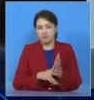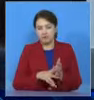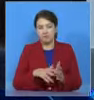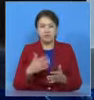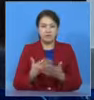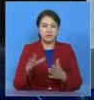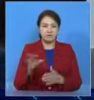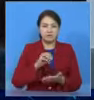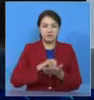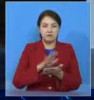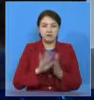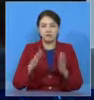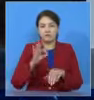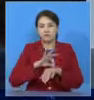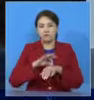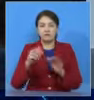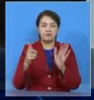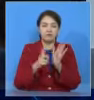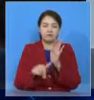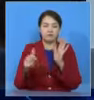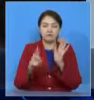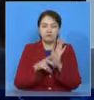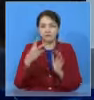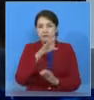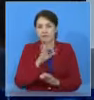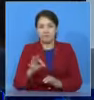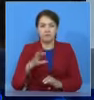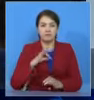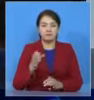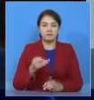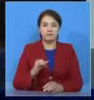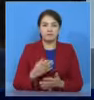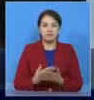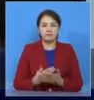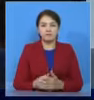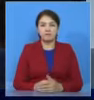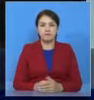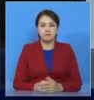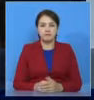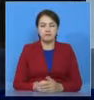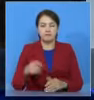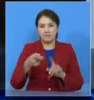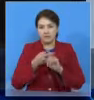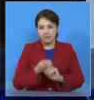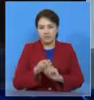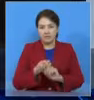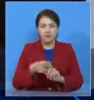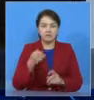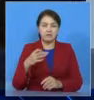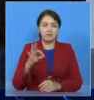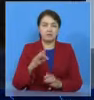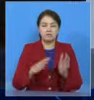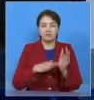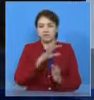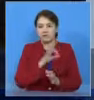2933,8. Из всех зарегистрированных случаев заболевания 86,2% это местные случаи, 12,8% контактные и